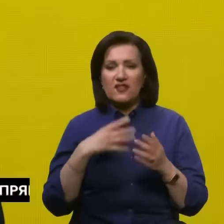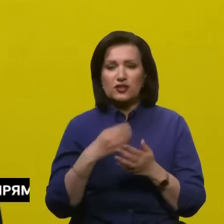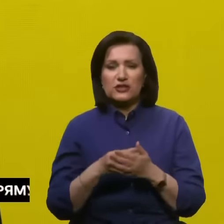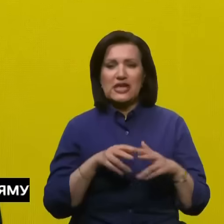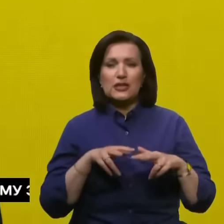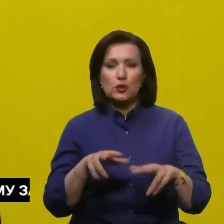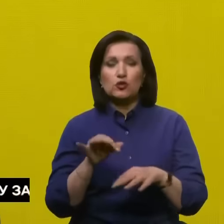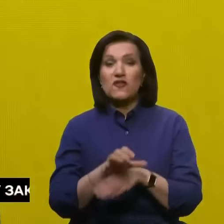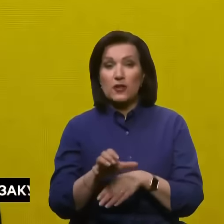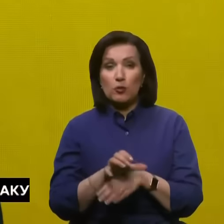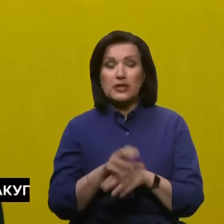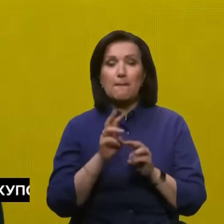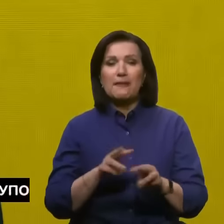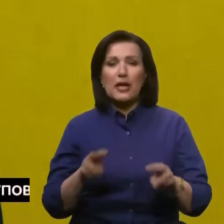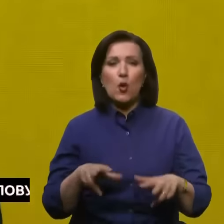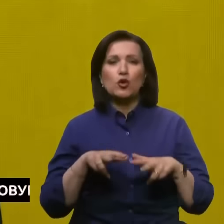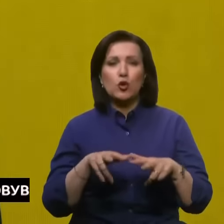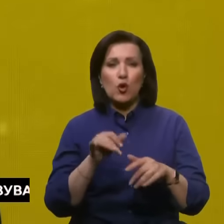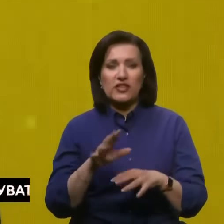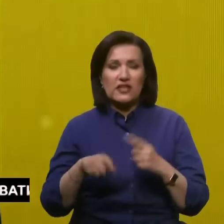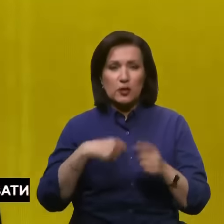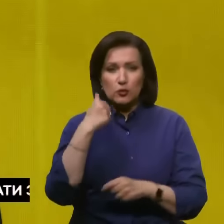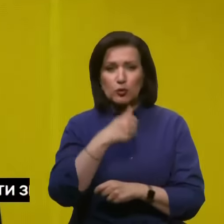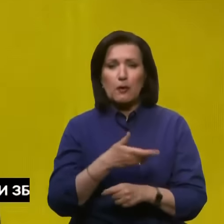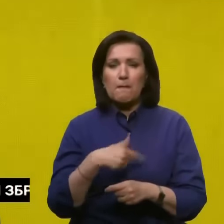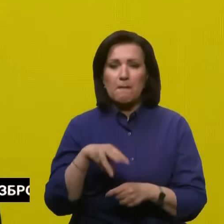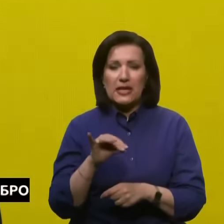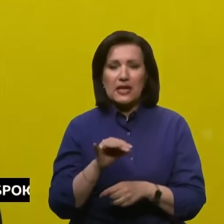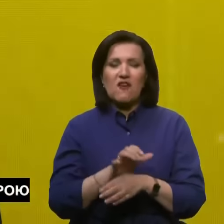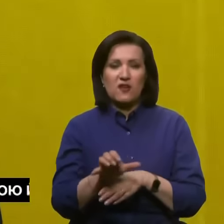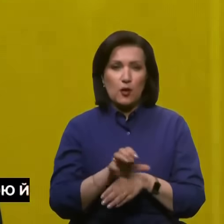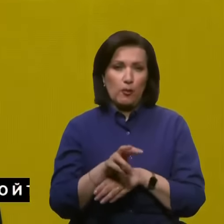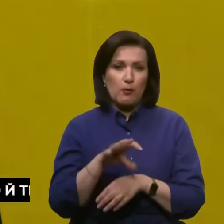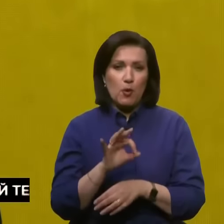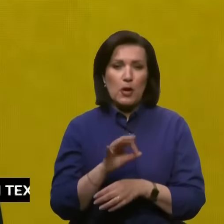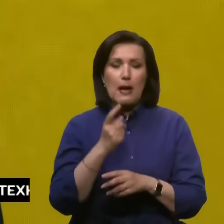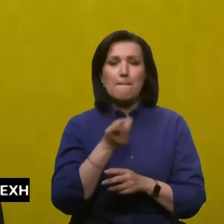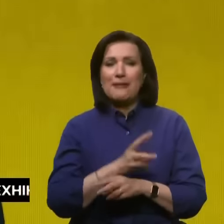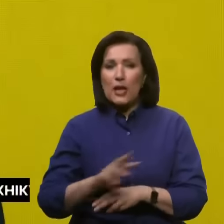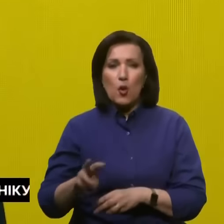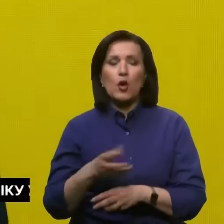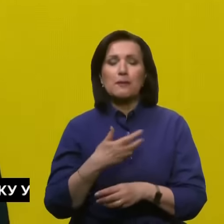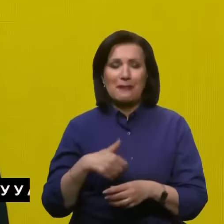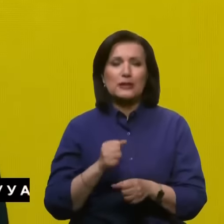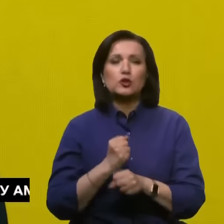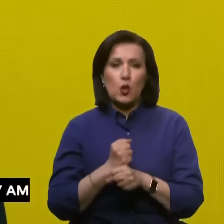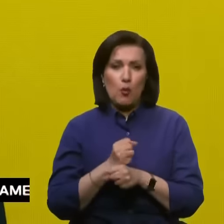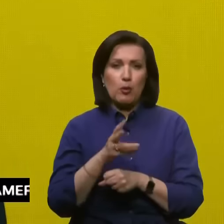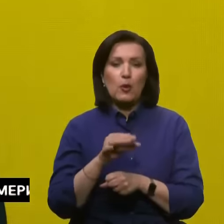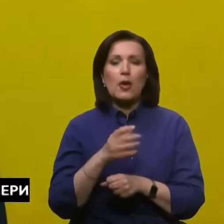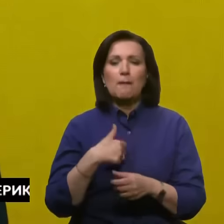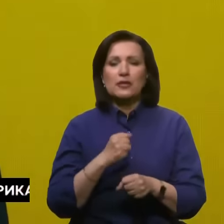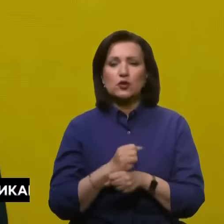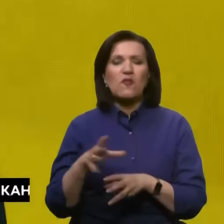вітчизняні дрони. Щодо виробництва, 1 мільйон дронів наступному році ми виробимо. 1 мільйон ми зробимо. Ну,